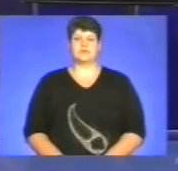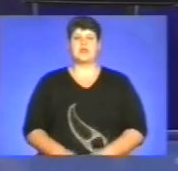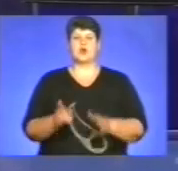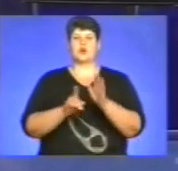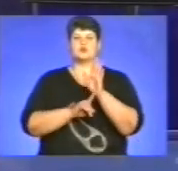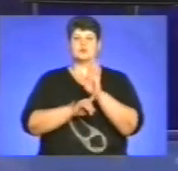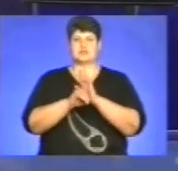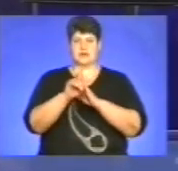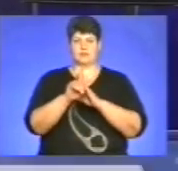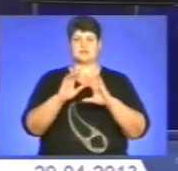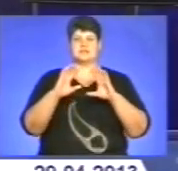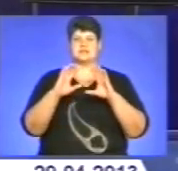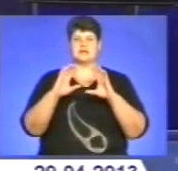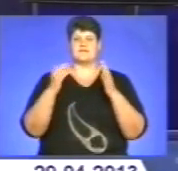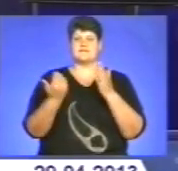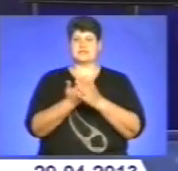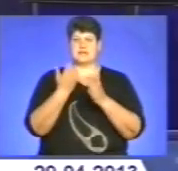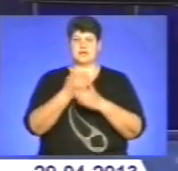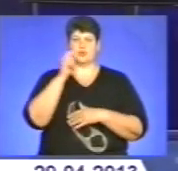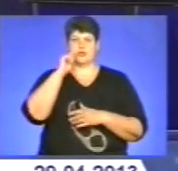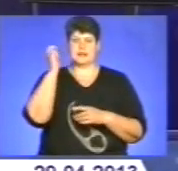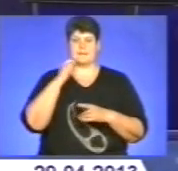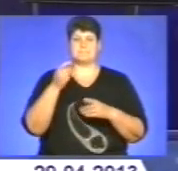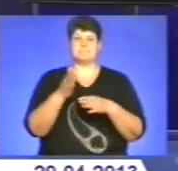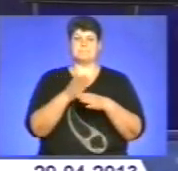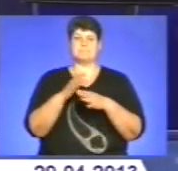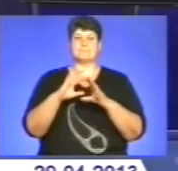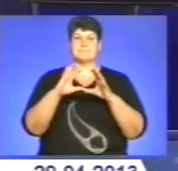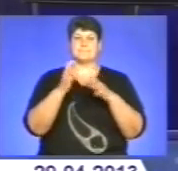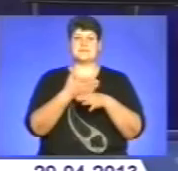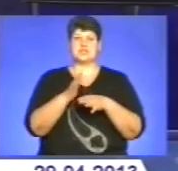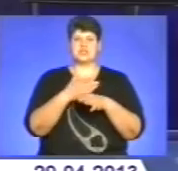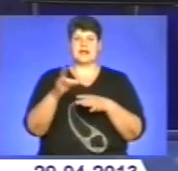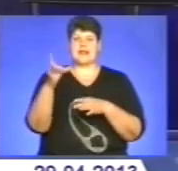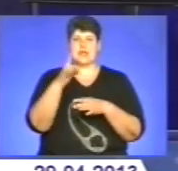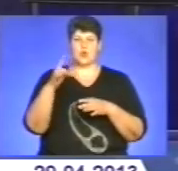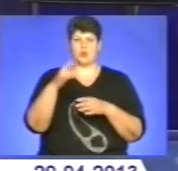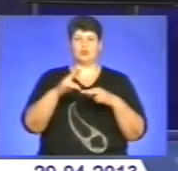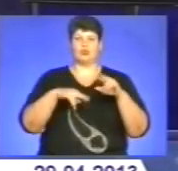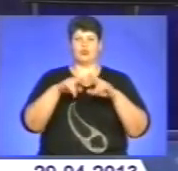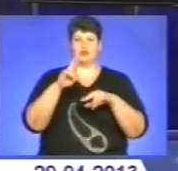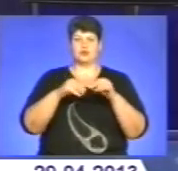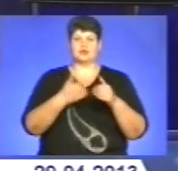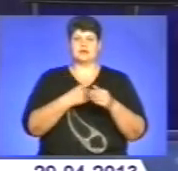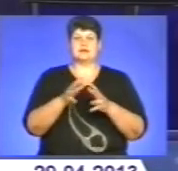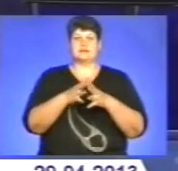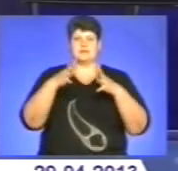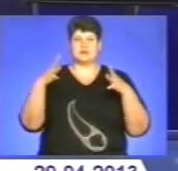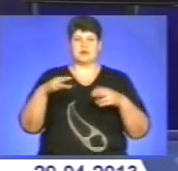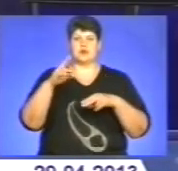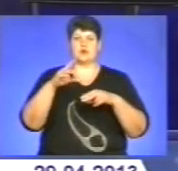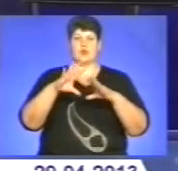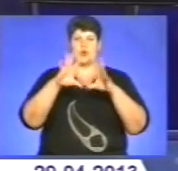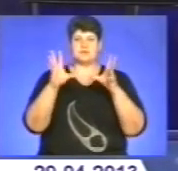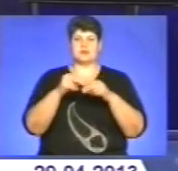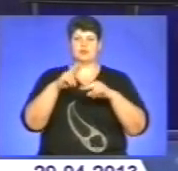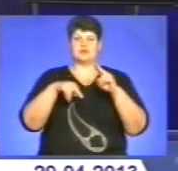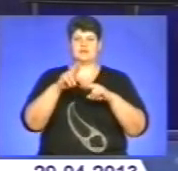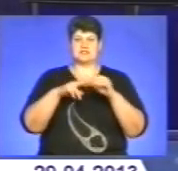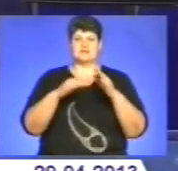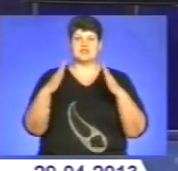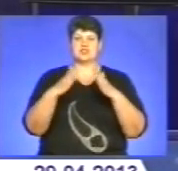Почнемо з вістей з України. У Мінрегіонбуді обіцяють збільшити обсяги будівництва житла в кілька разів уже наступного року.